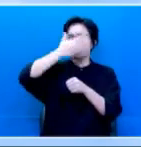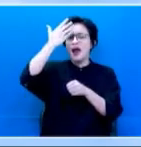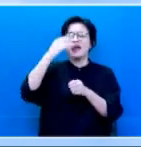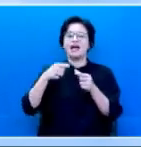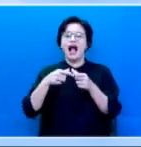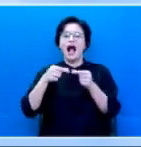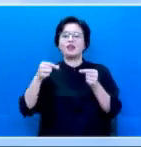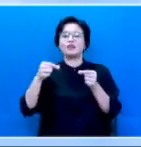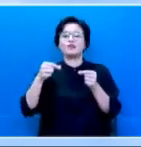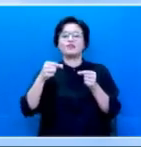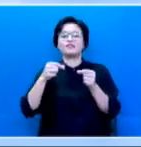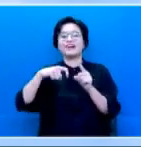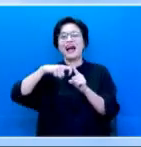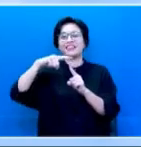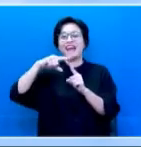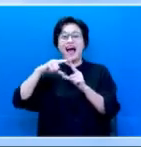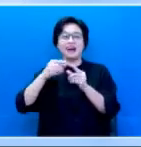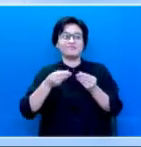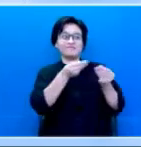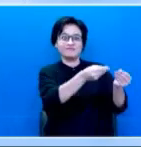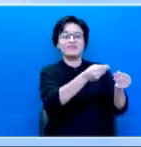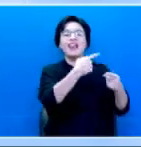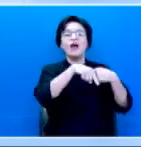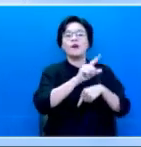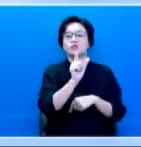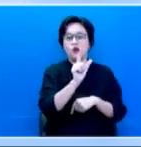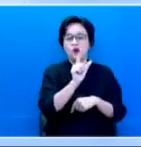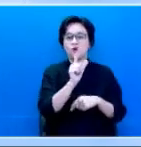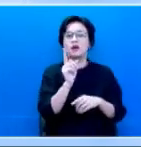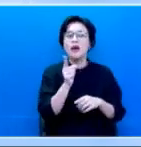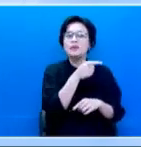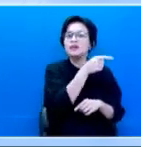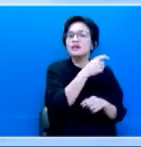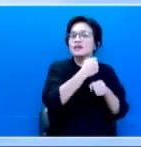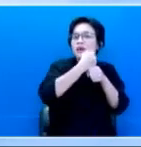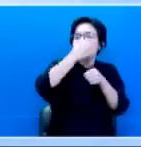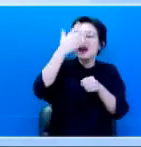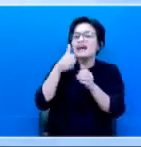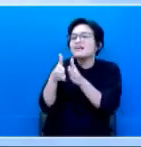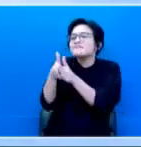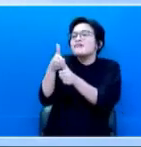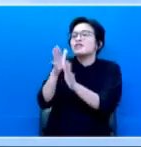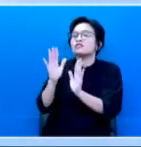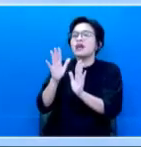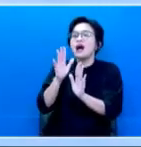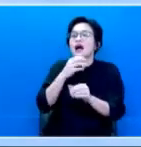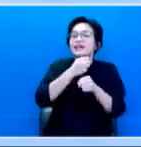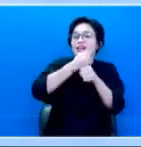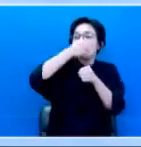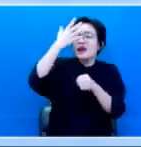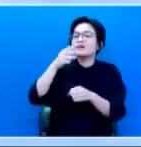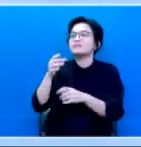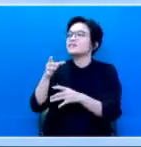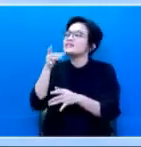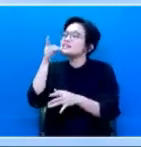melalui DPC Solo dan kemudian Mas Gibran kan sudah pamit kepada mbak Puan sudah pamit kalau pamit itu kan